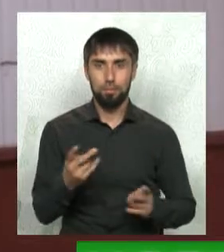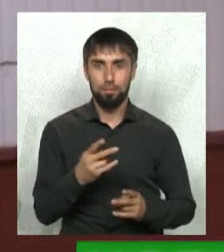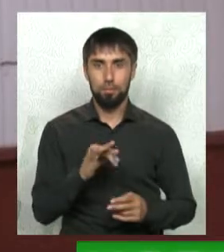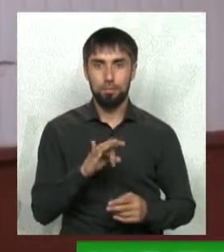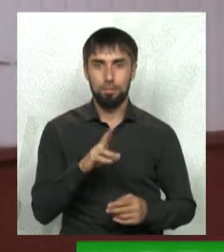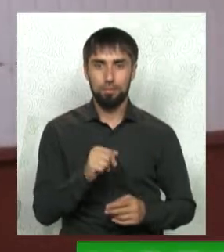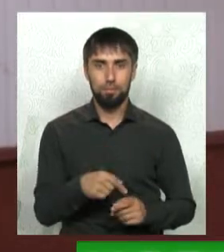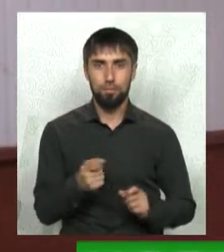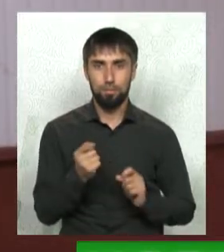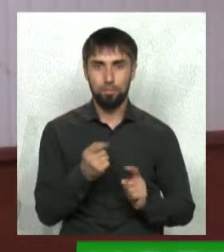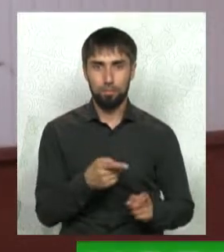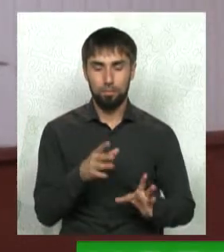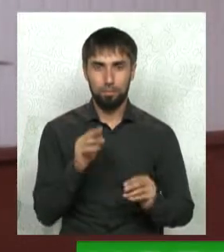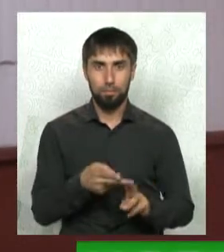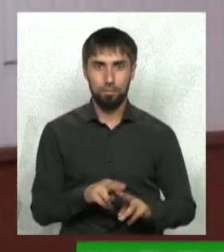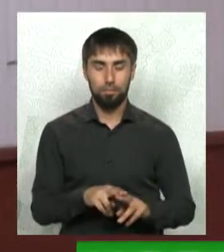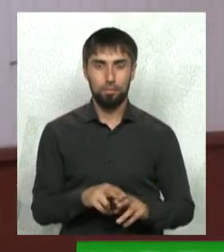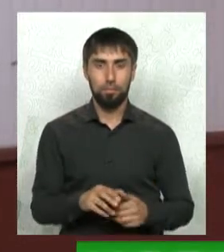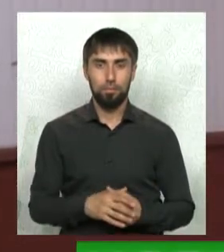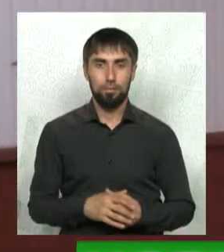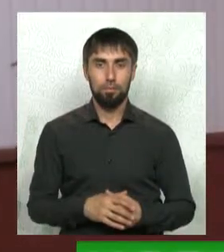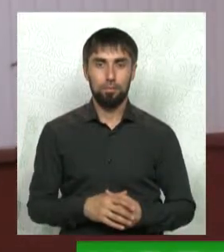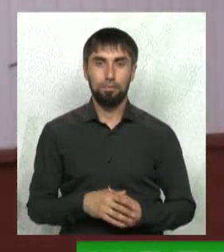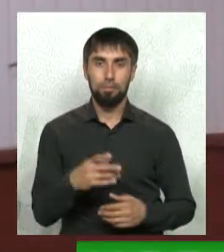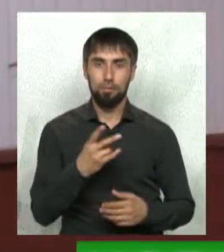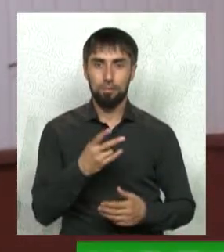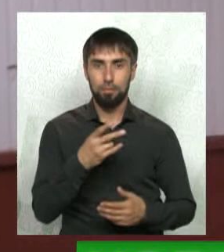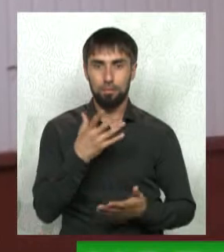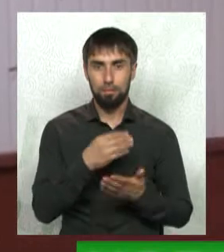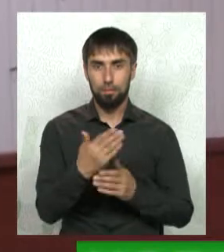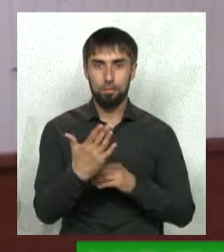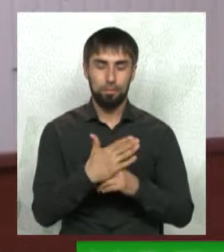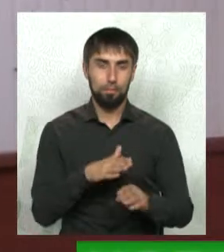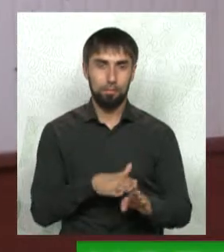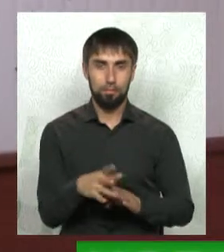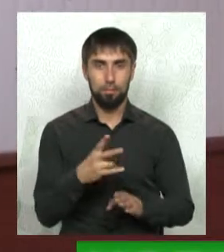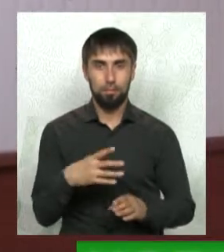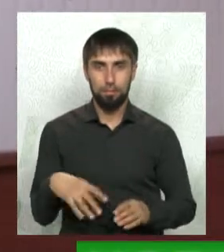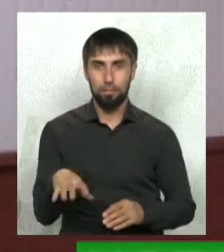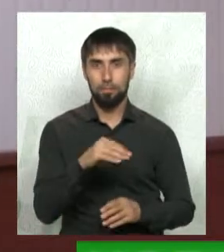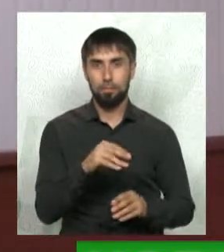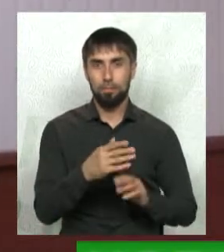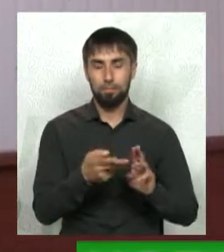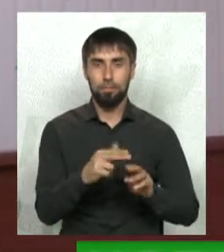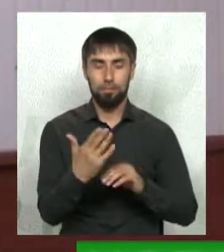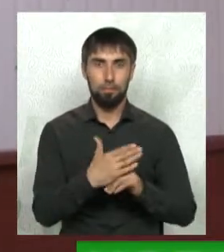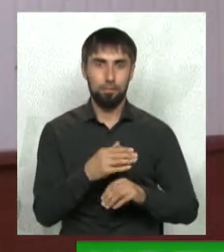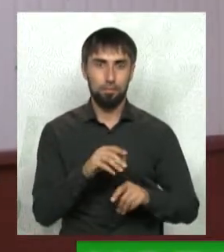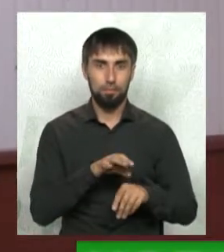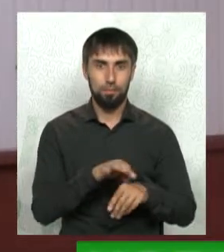истерику бросить с этого. Надо шашки арды десны. Масные арды десны, заболевание-то